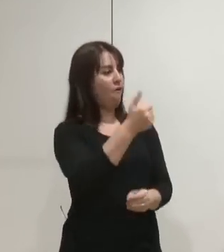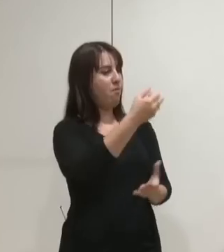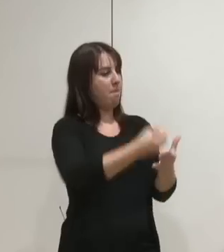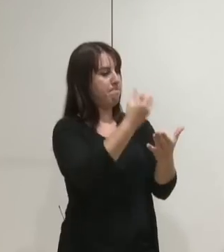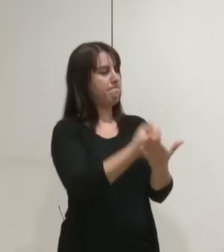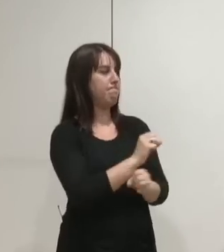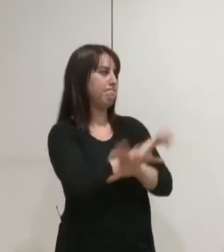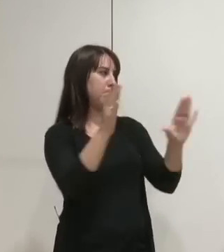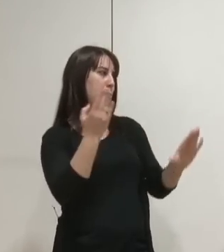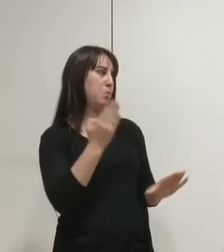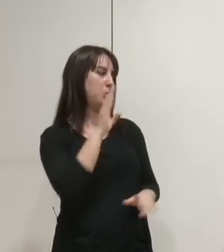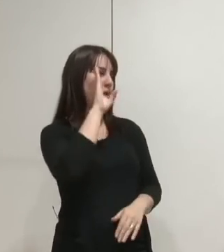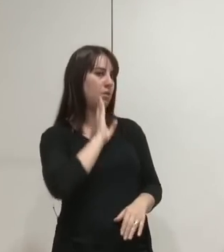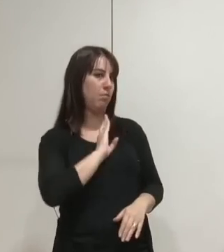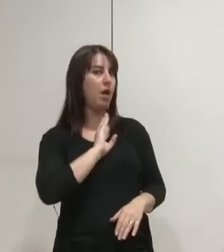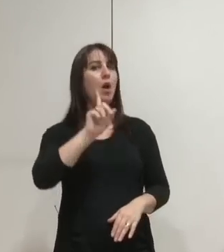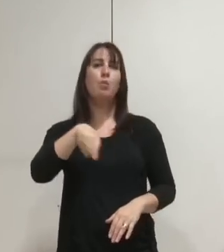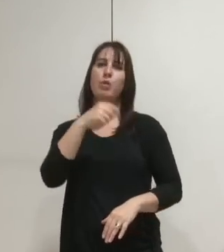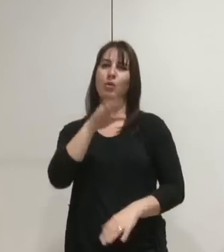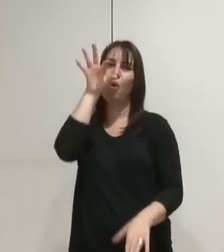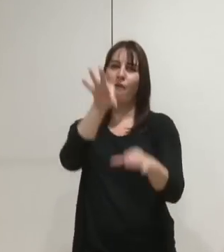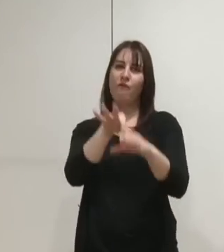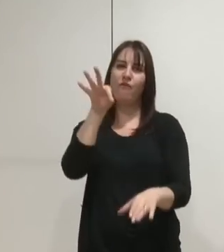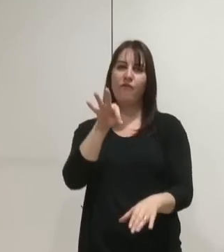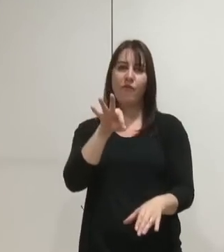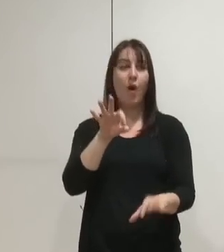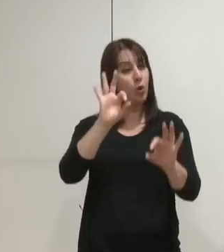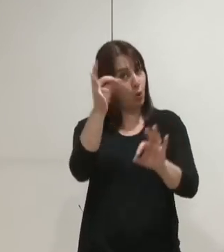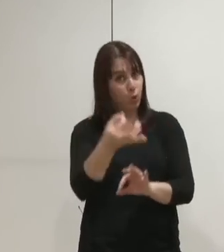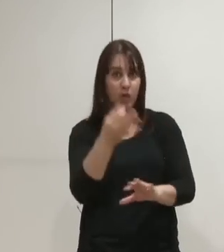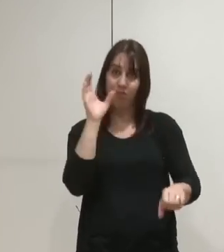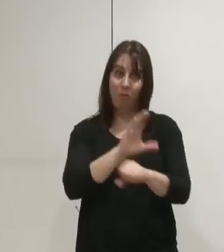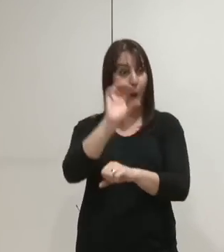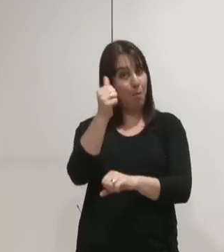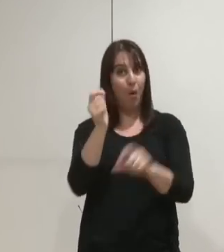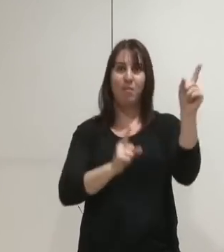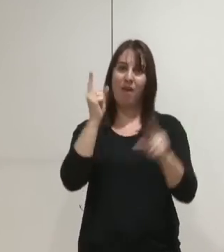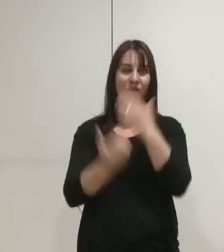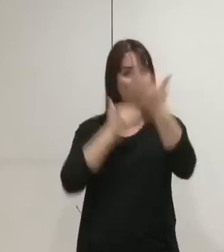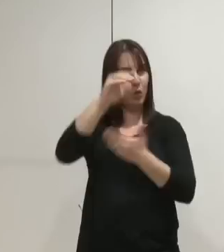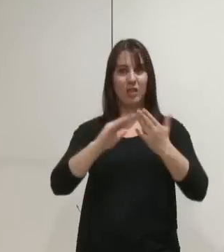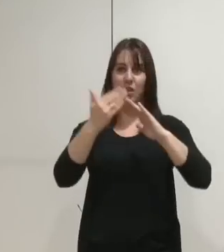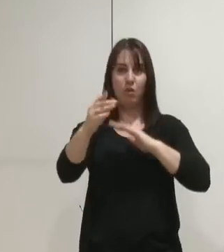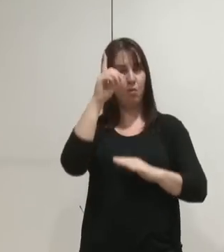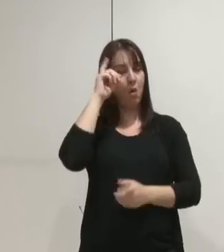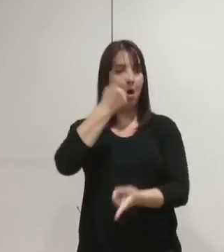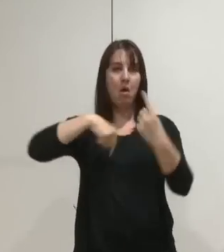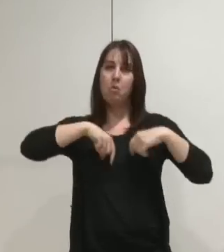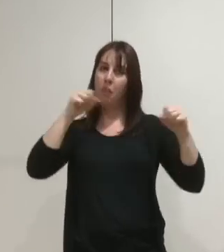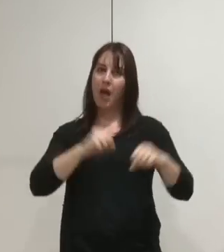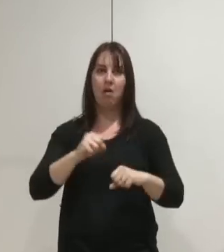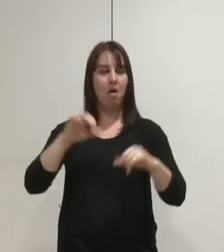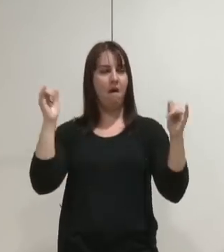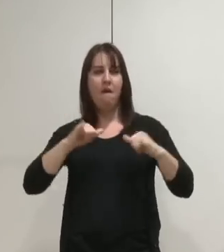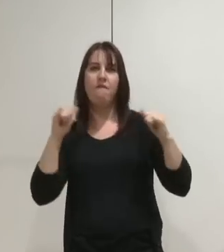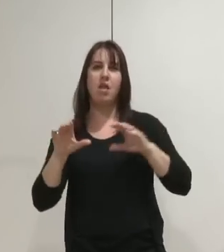clarifications demandées nous voterons bien entendu en faveur de cette première fête des tuiles parce que nous soutenons l'idée que des fêtes populaires